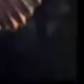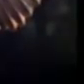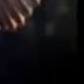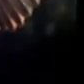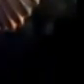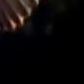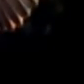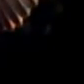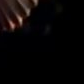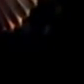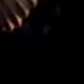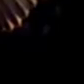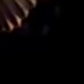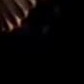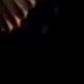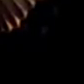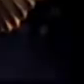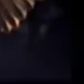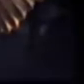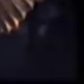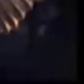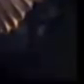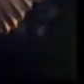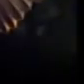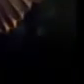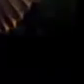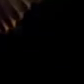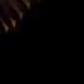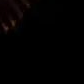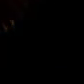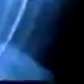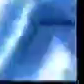религиях за воплощение божественного лика.